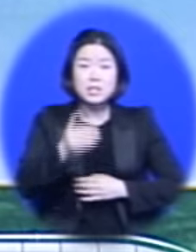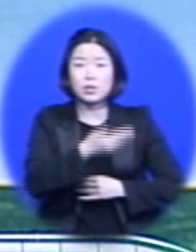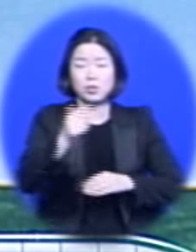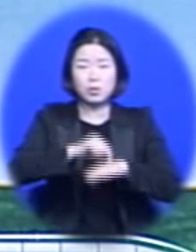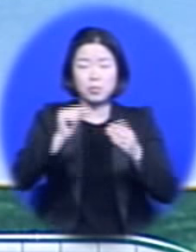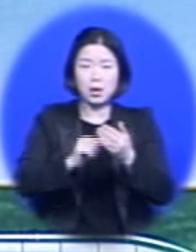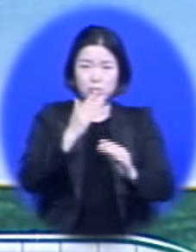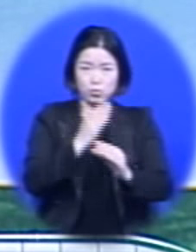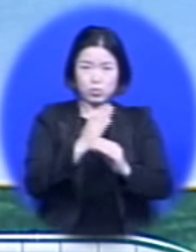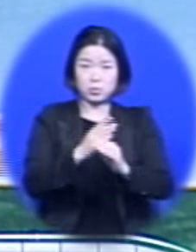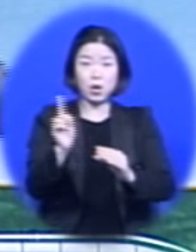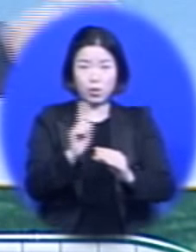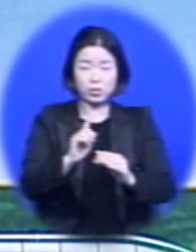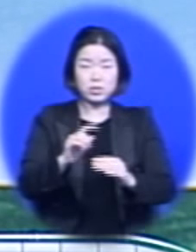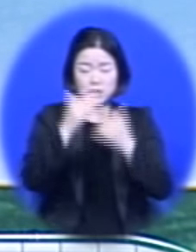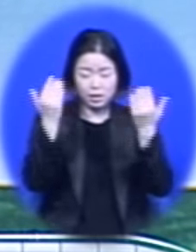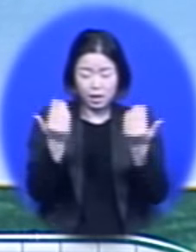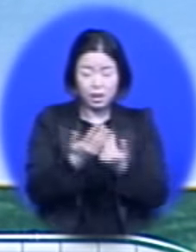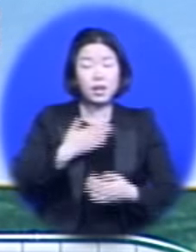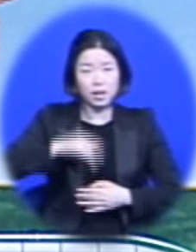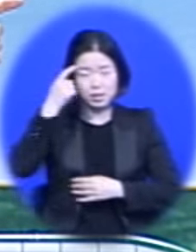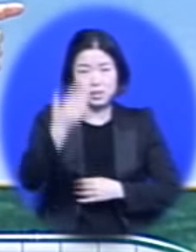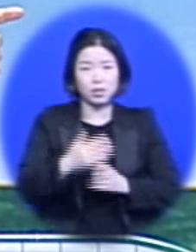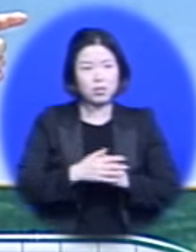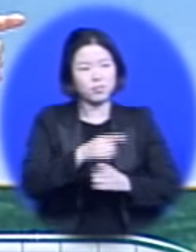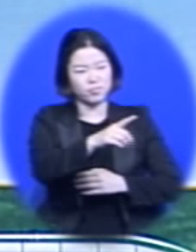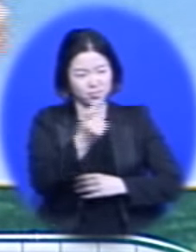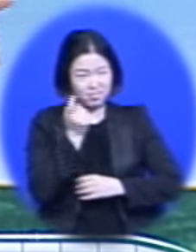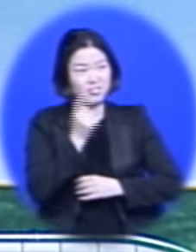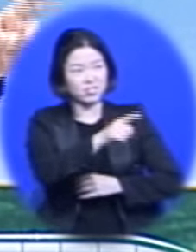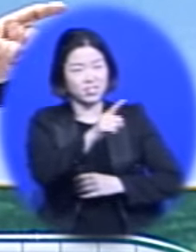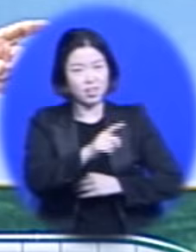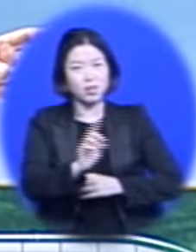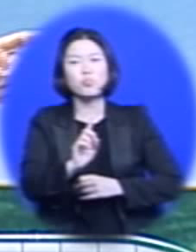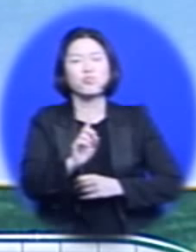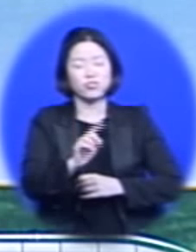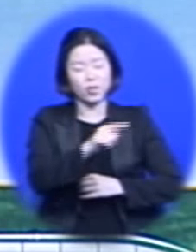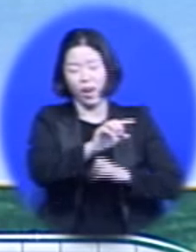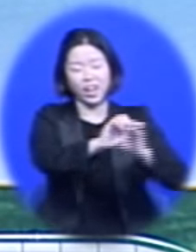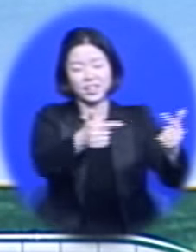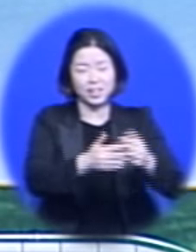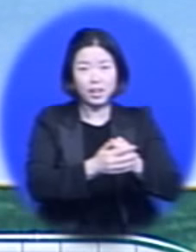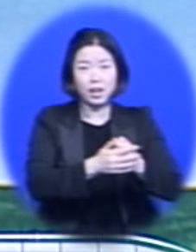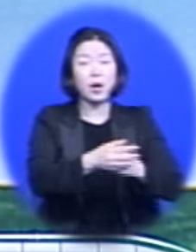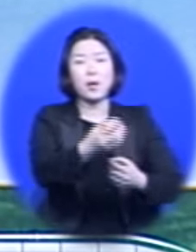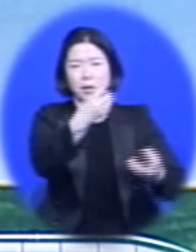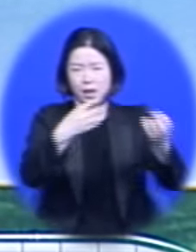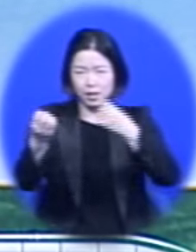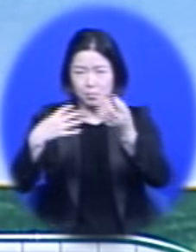마음의 중심이 어떤지 다들 너 거짓말이야. 너는 아니야 라고 그래도